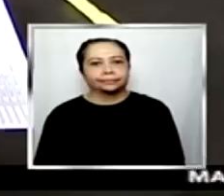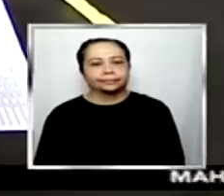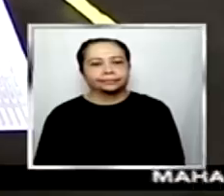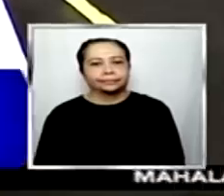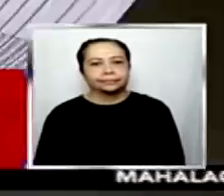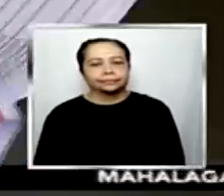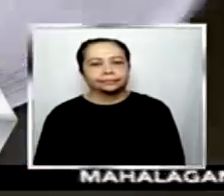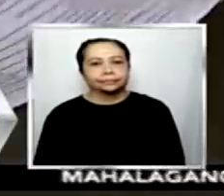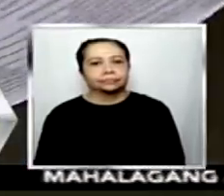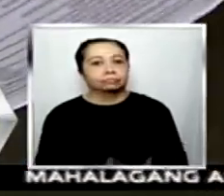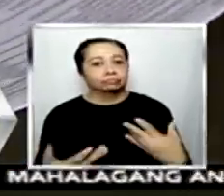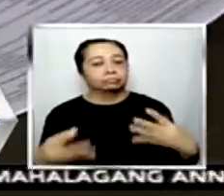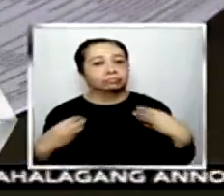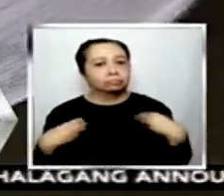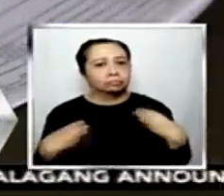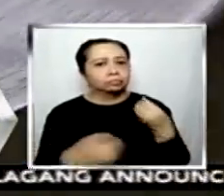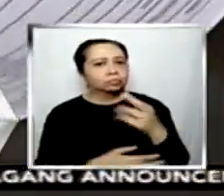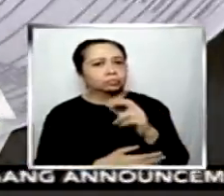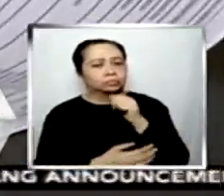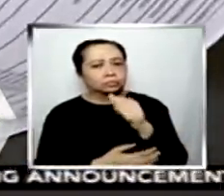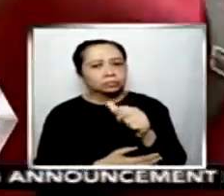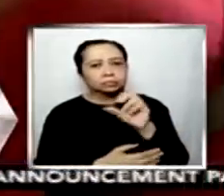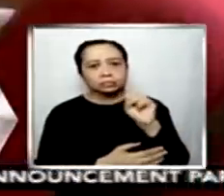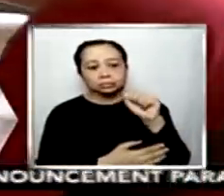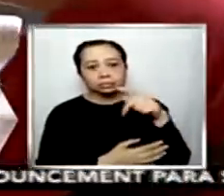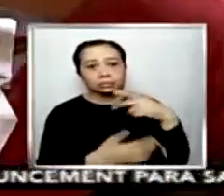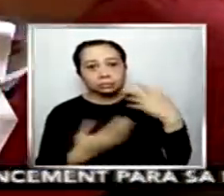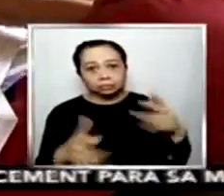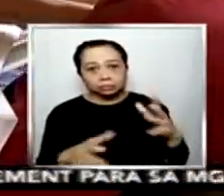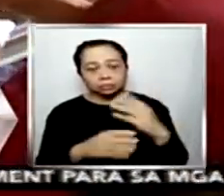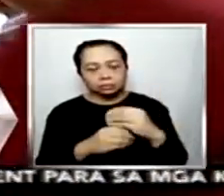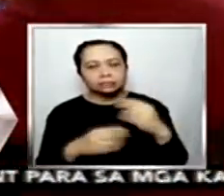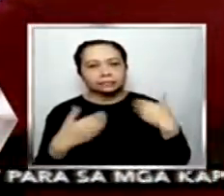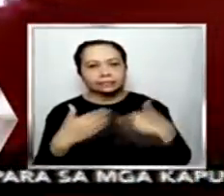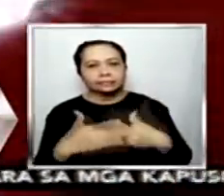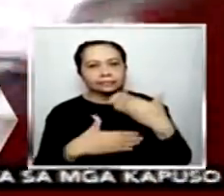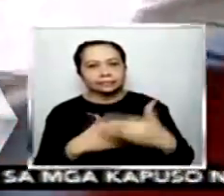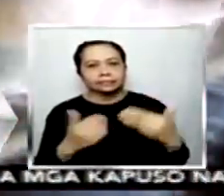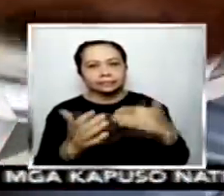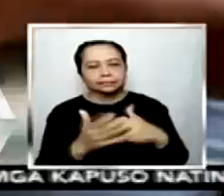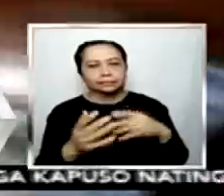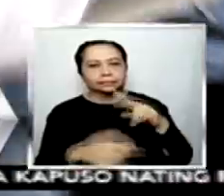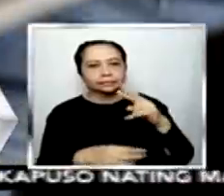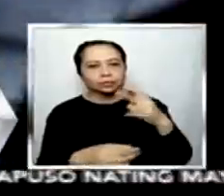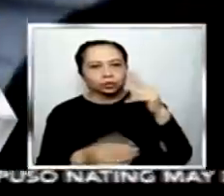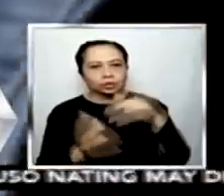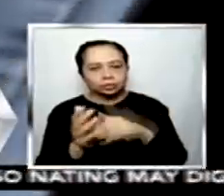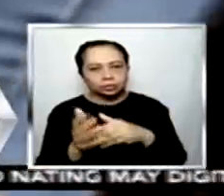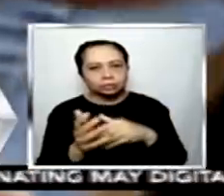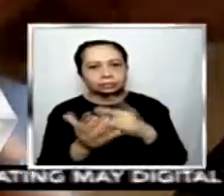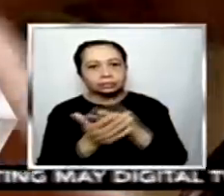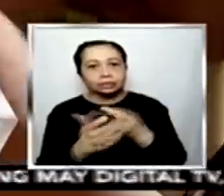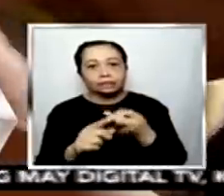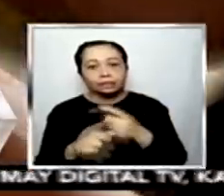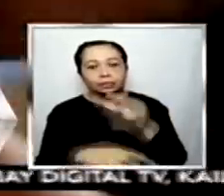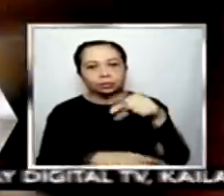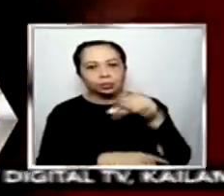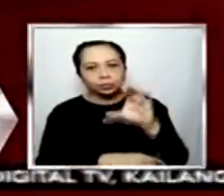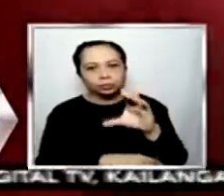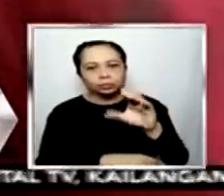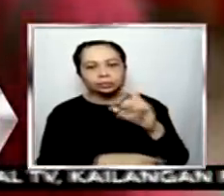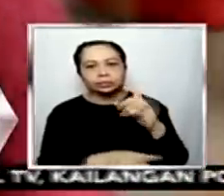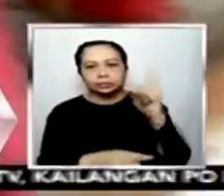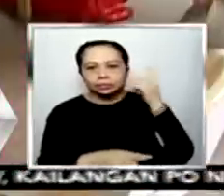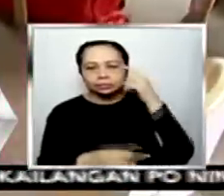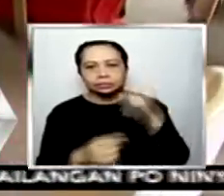Nakatanggap man o hindi ng social amelioration subsidy, makakatanggap pa rin ng 2,000 piso ang mga taga Quezon City sa ilalim ng Kalingang